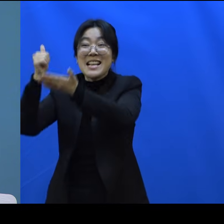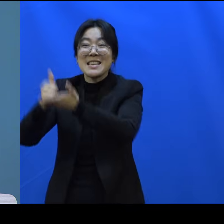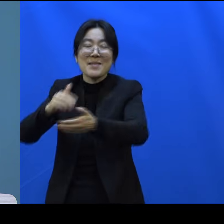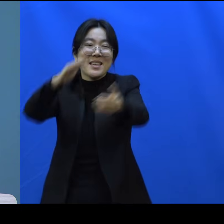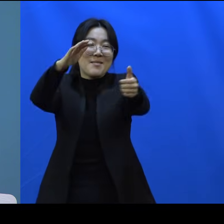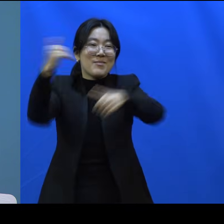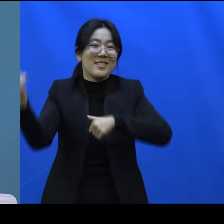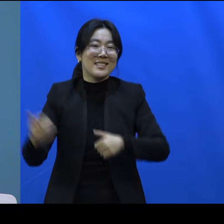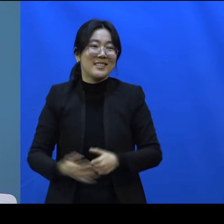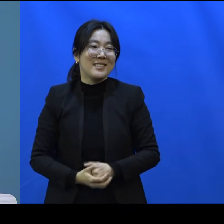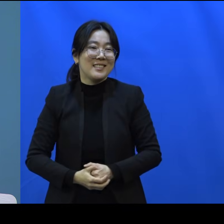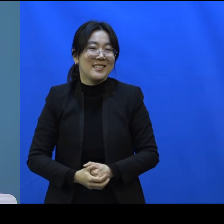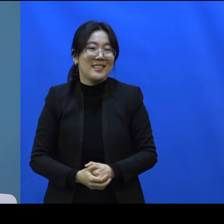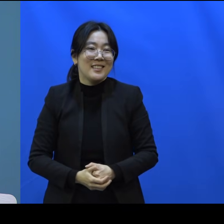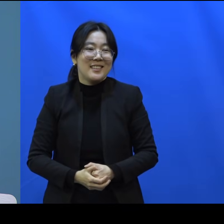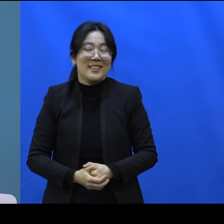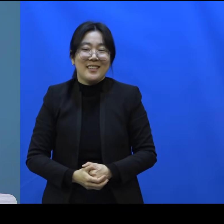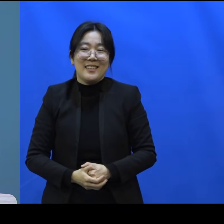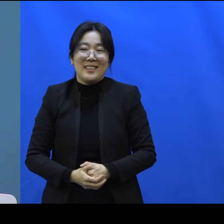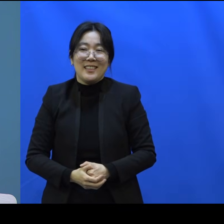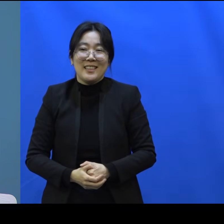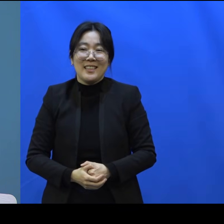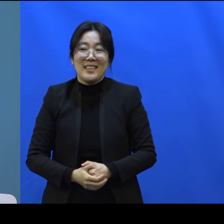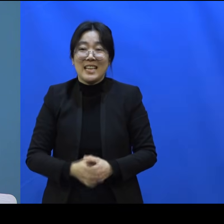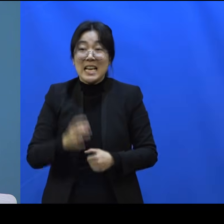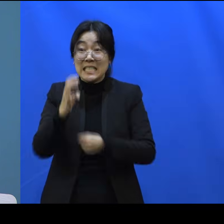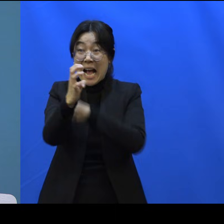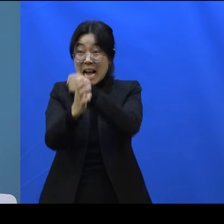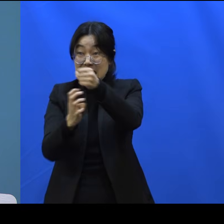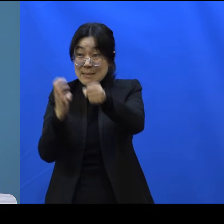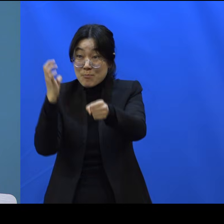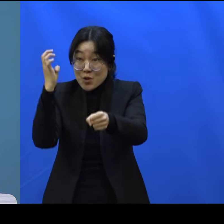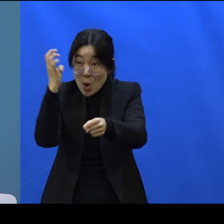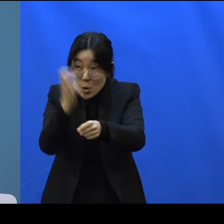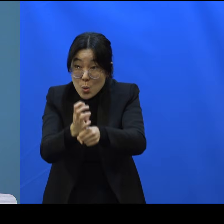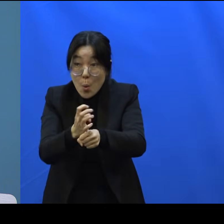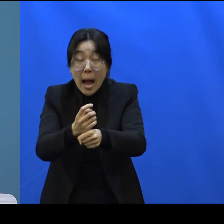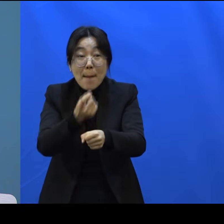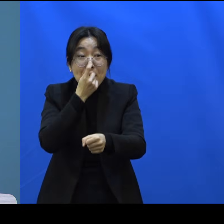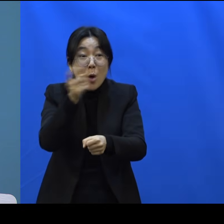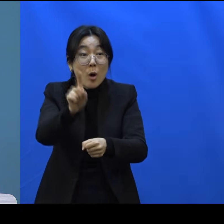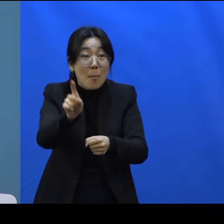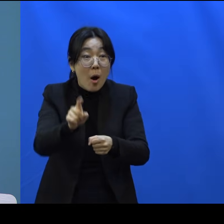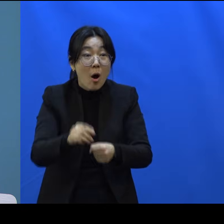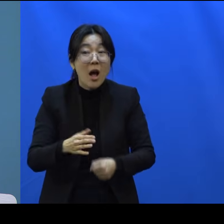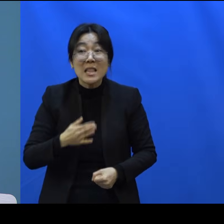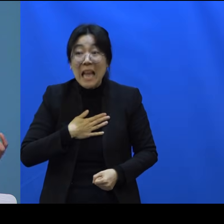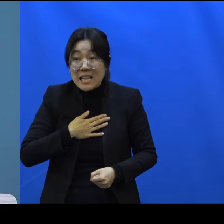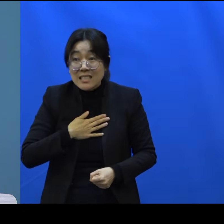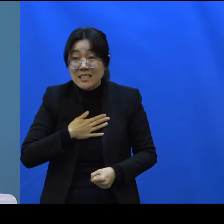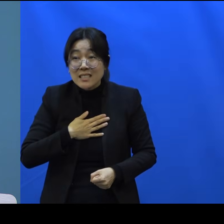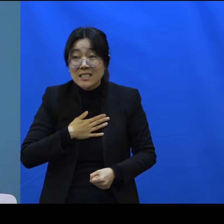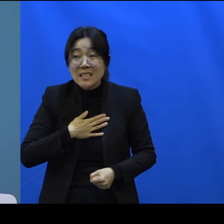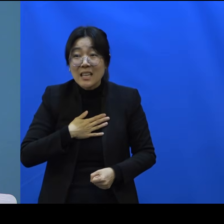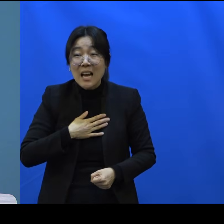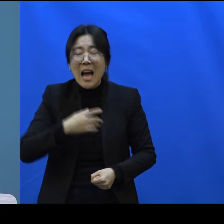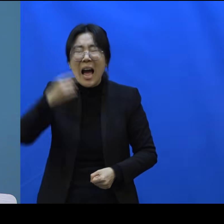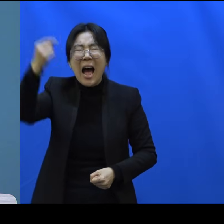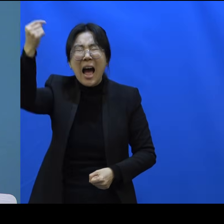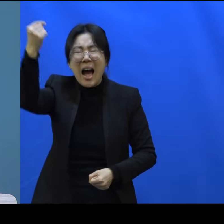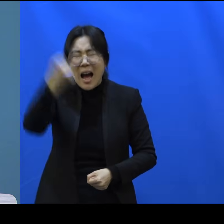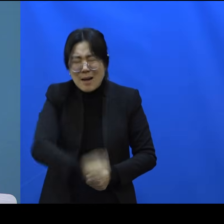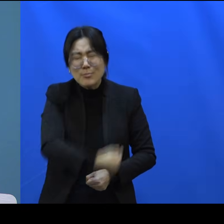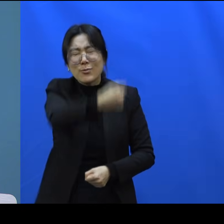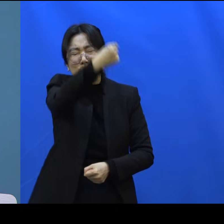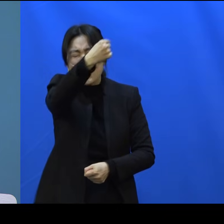받은 수업이 40년 동안 수업은 딱 한 수업이 한 강좌예요. 한 강좌. 뭐 이렇게 몇 학기